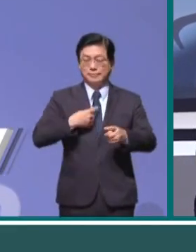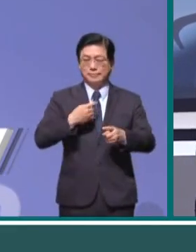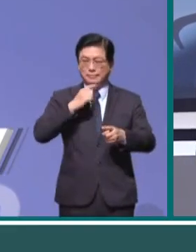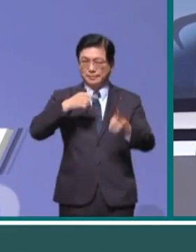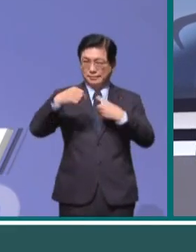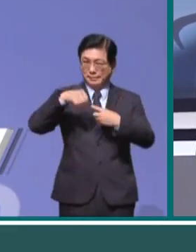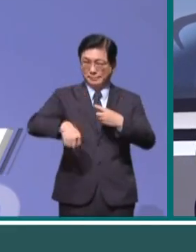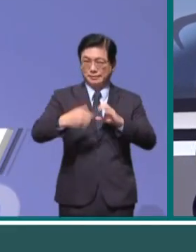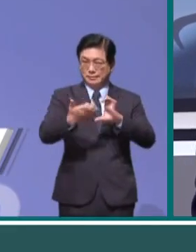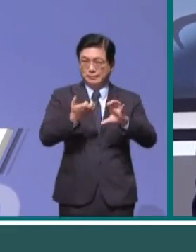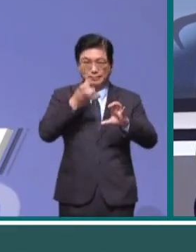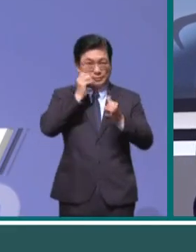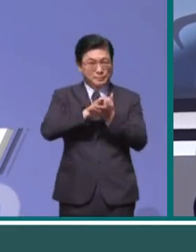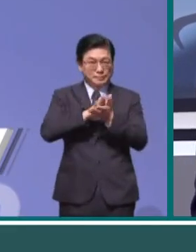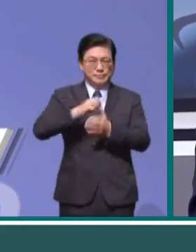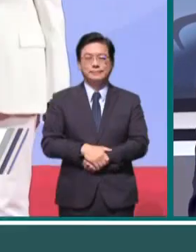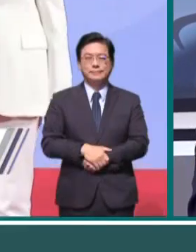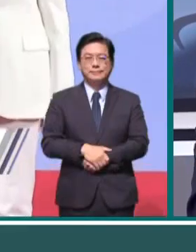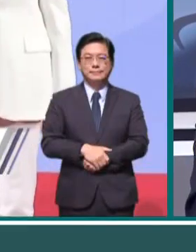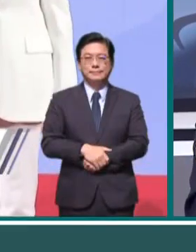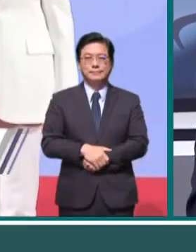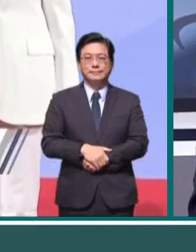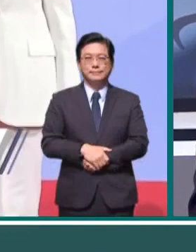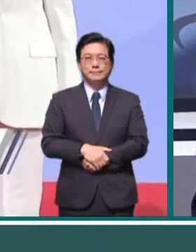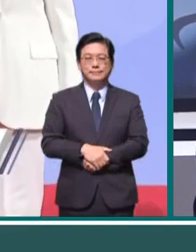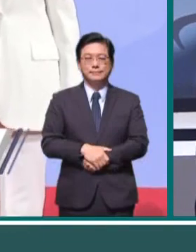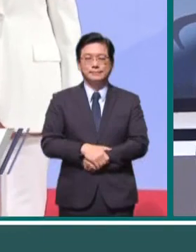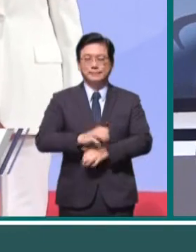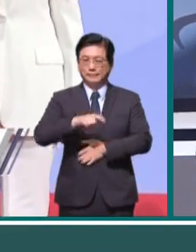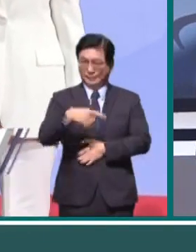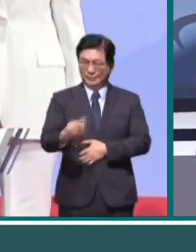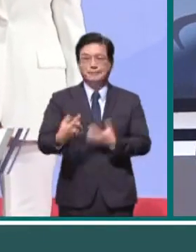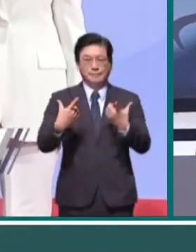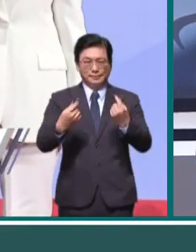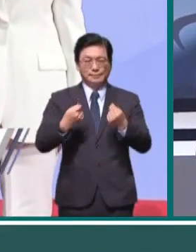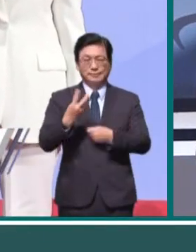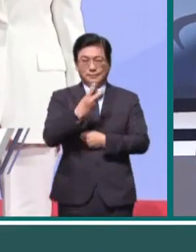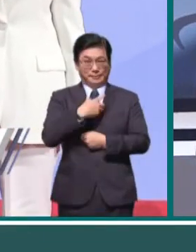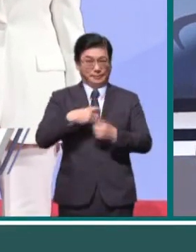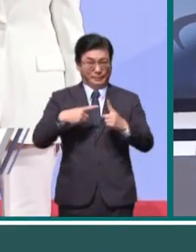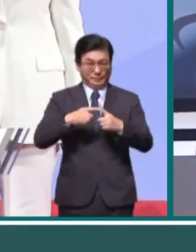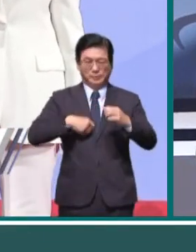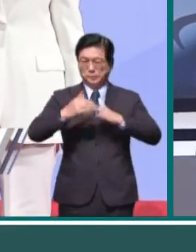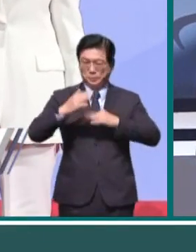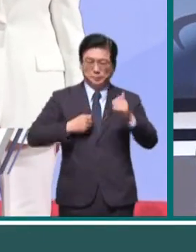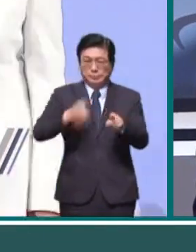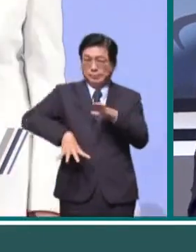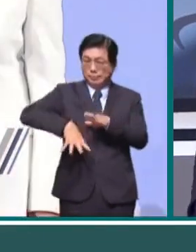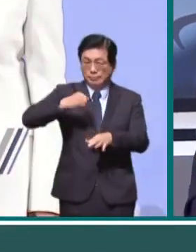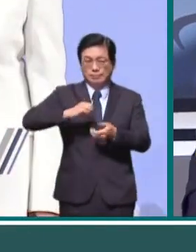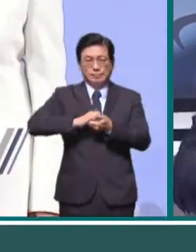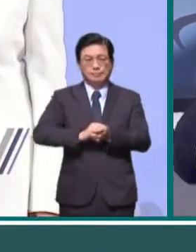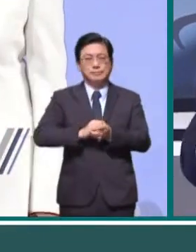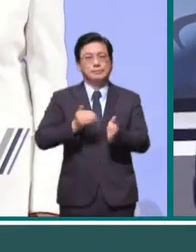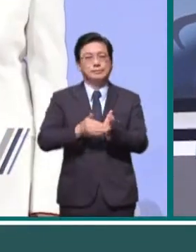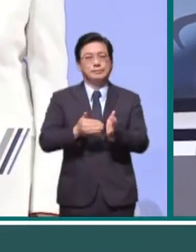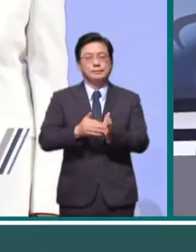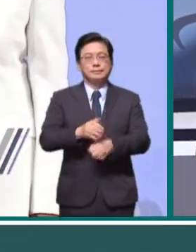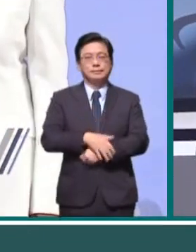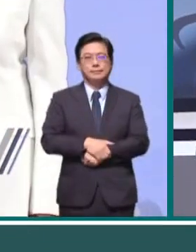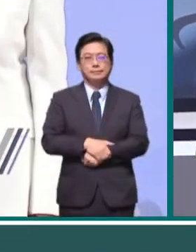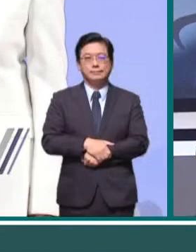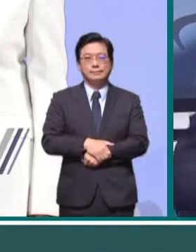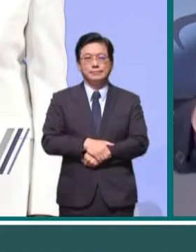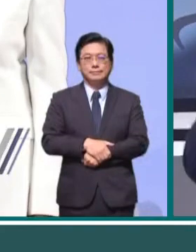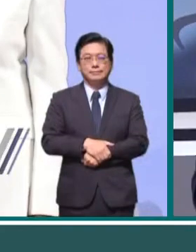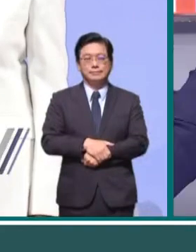他答矽谷律师；少子化，他答矽谷律师。好像矽谷律师就是几条，刚刚我们过去在看到那个在台湾